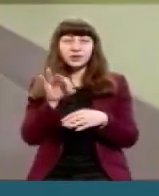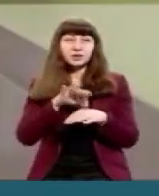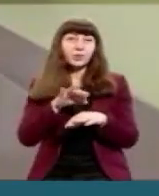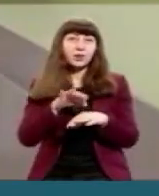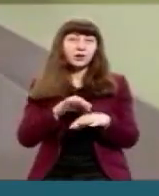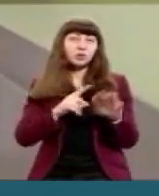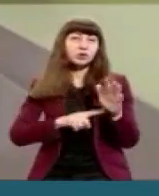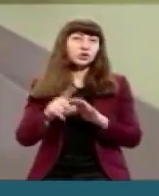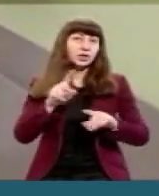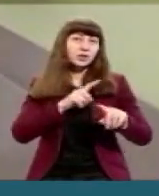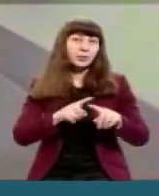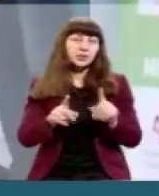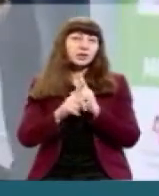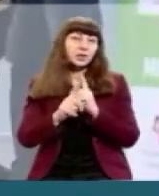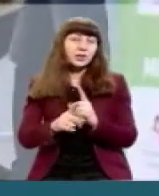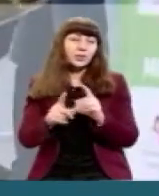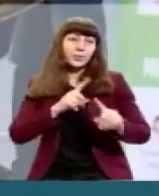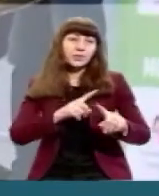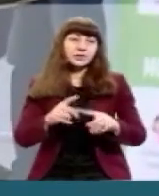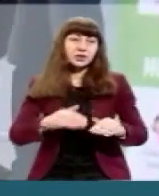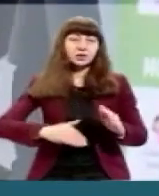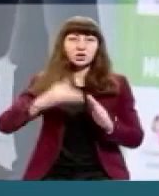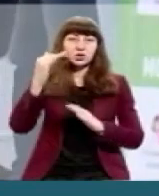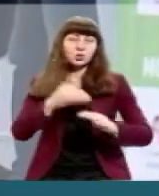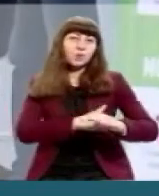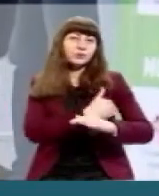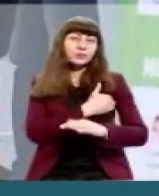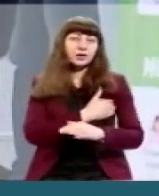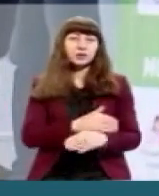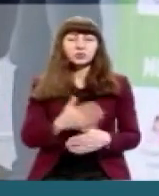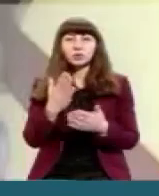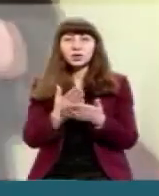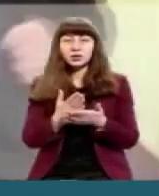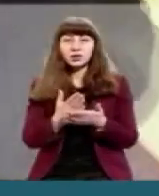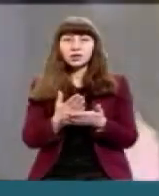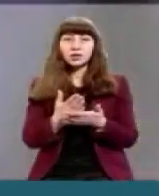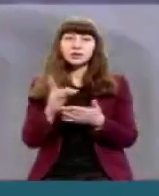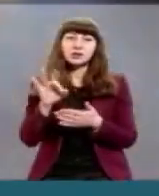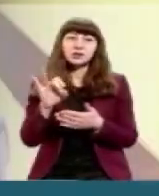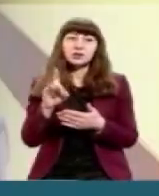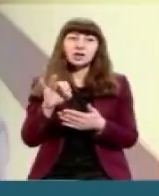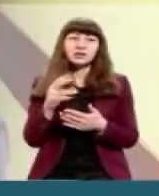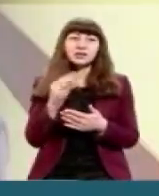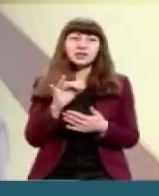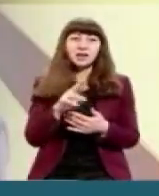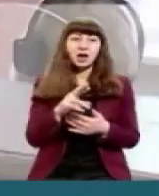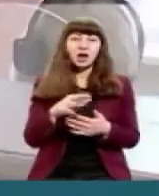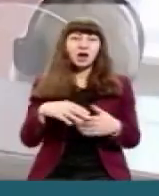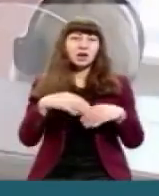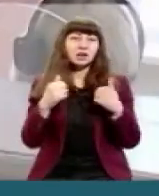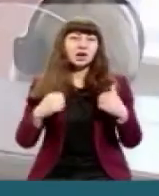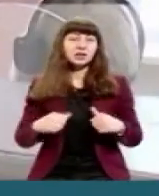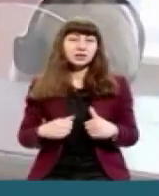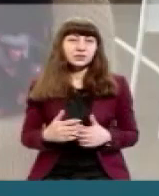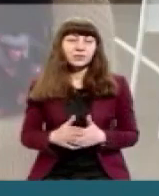Грипп начинается внезапно и сопровождается резким скачком температуры. Появляется выраженная интоксикация организма, которая имеет